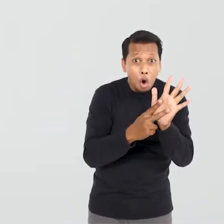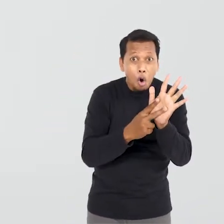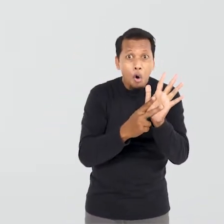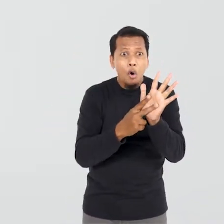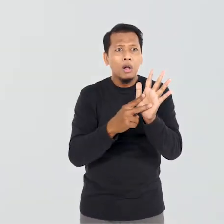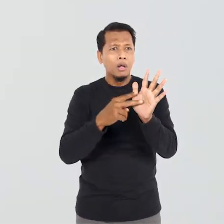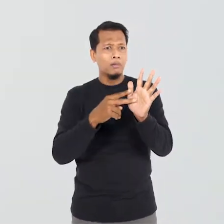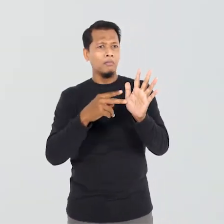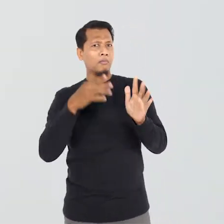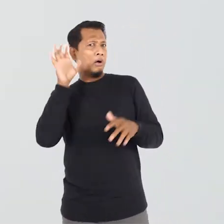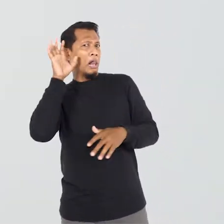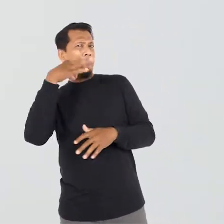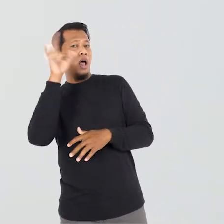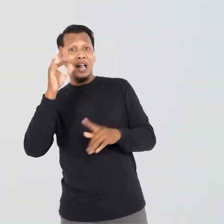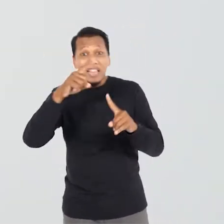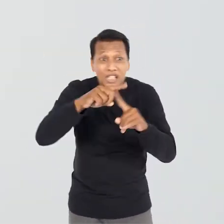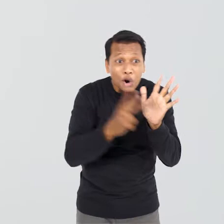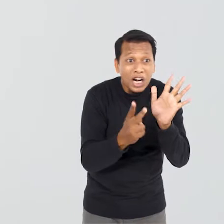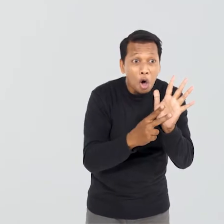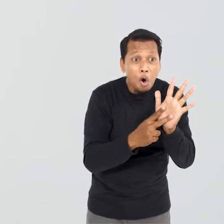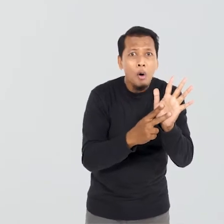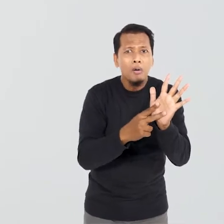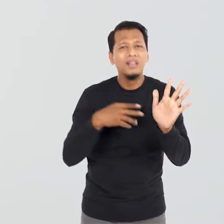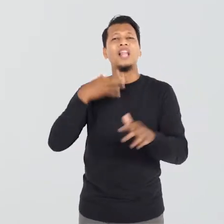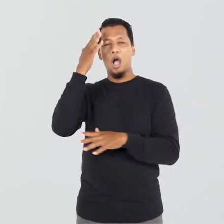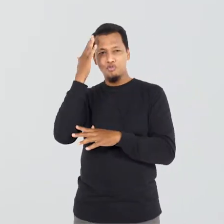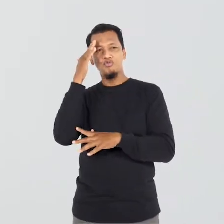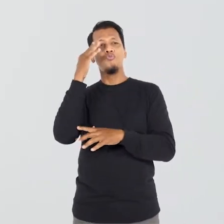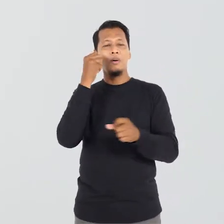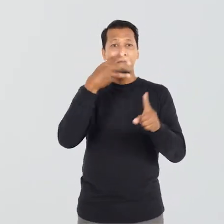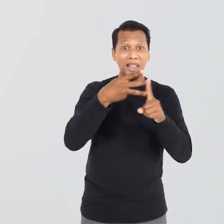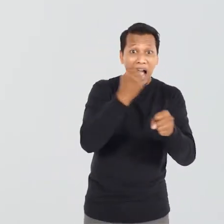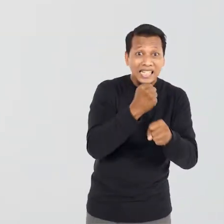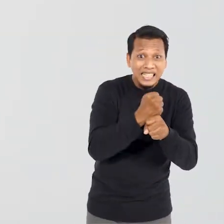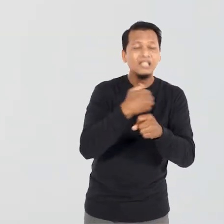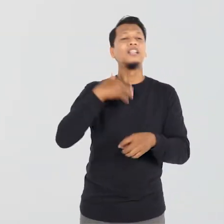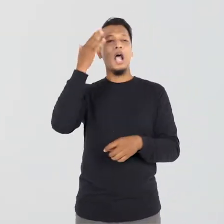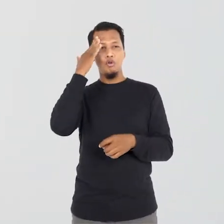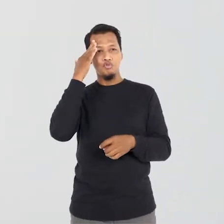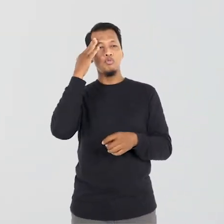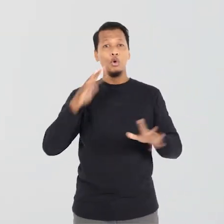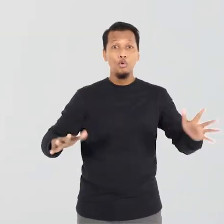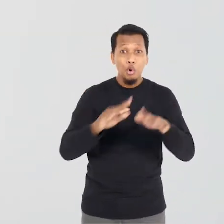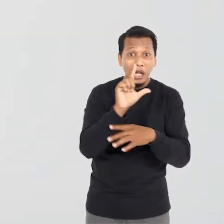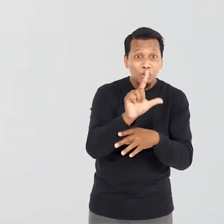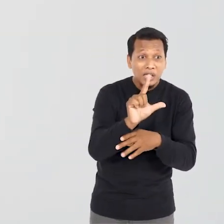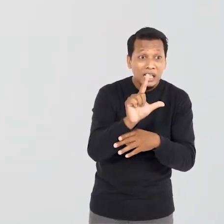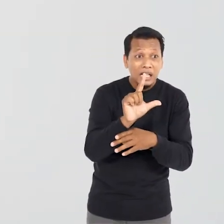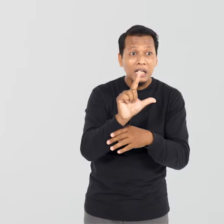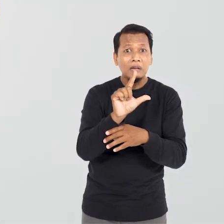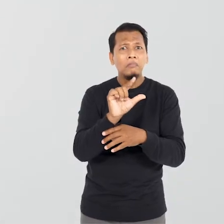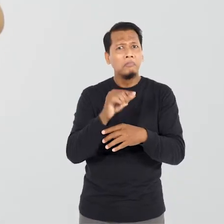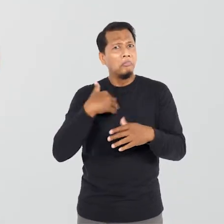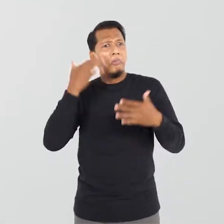Tesonilo. Belum pernah dengar. Tesonilo tahu. Batang Gadis tahu. Gunung Leuser. Ya, nggak